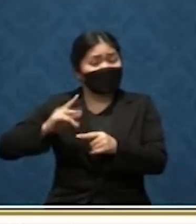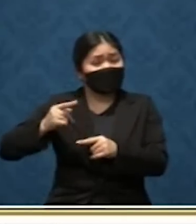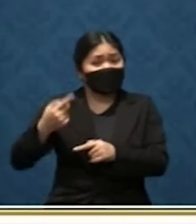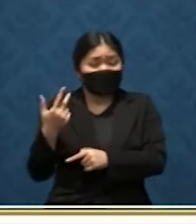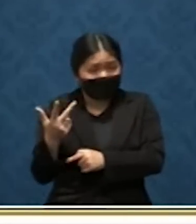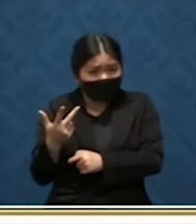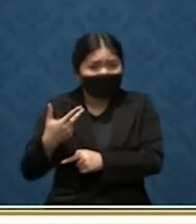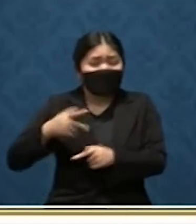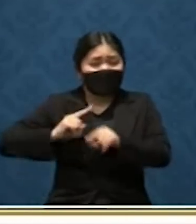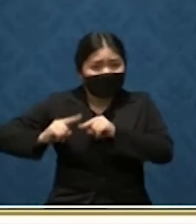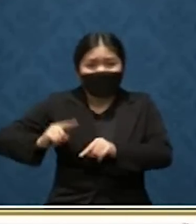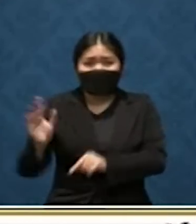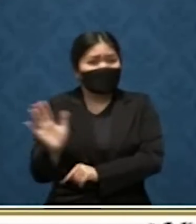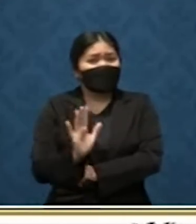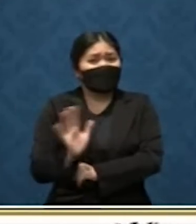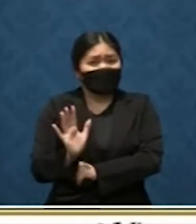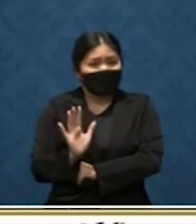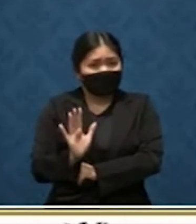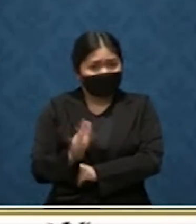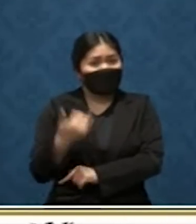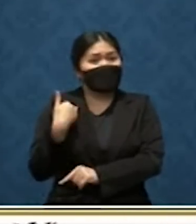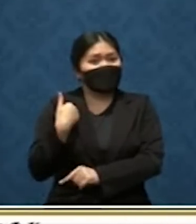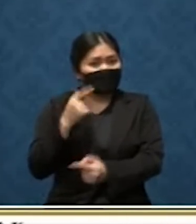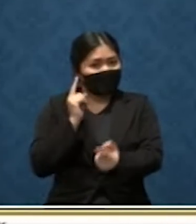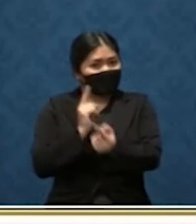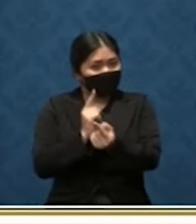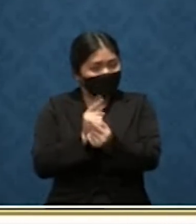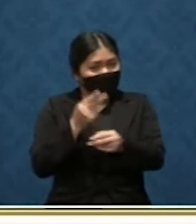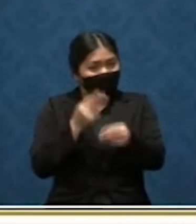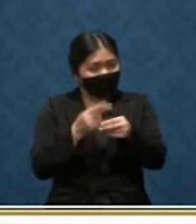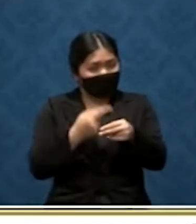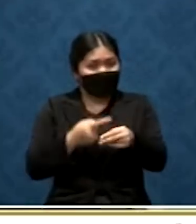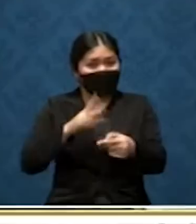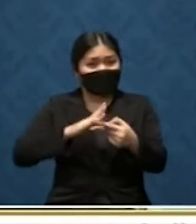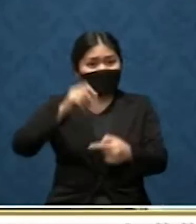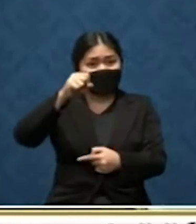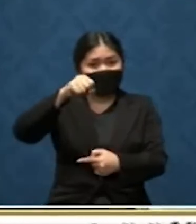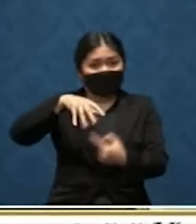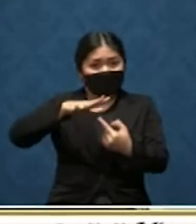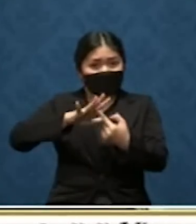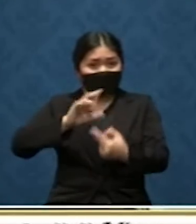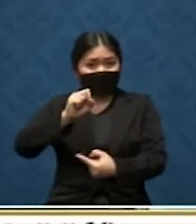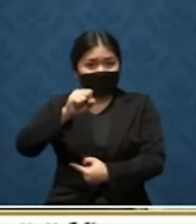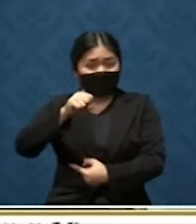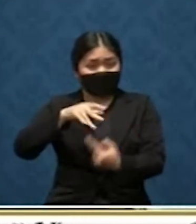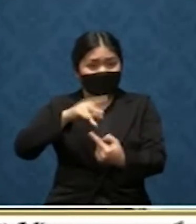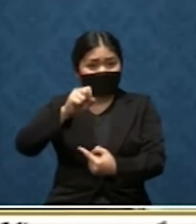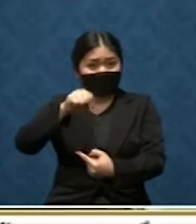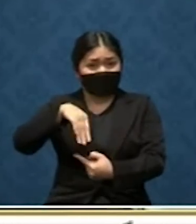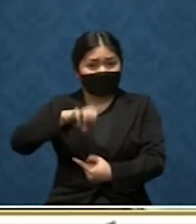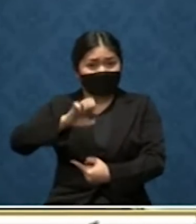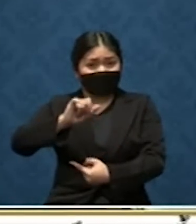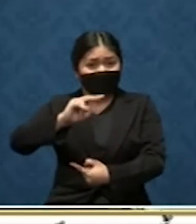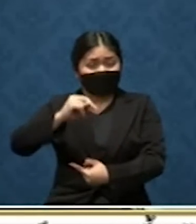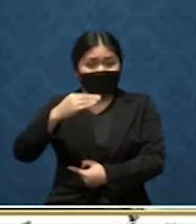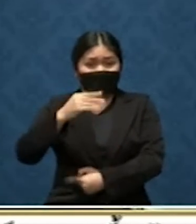หลนหลงครับผมขอแนะนำใหรู้จักนายเซาเซียนโป ที่ถูกตั้งข้อหาแจ้งข้อมู